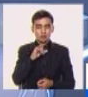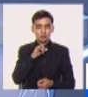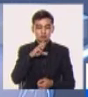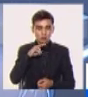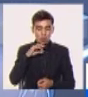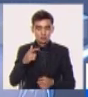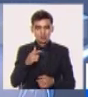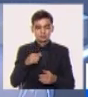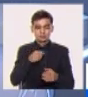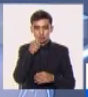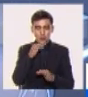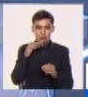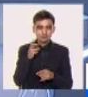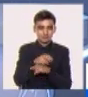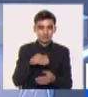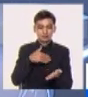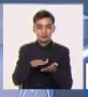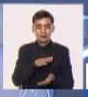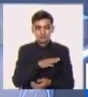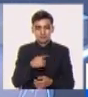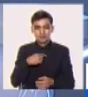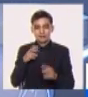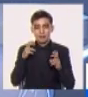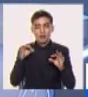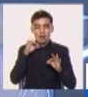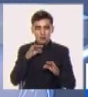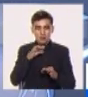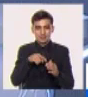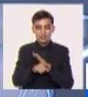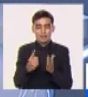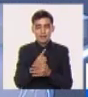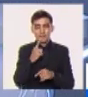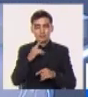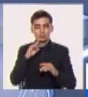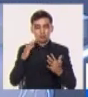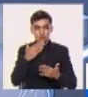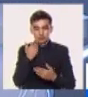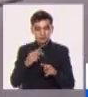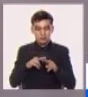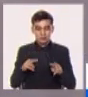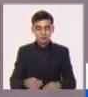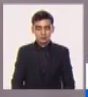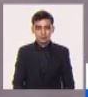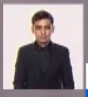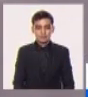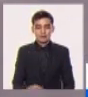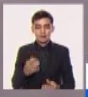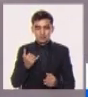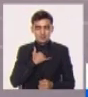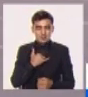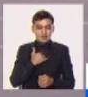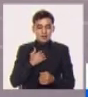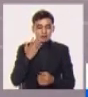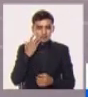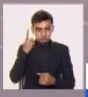запретило сотрудникам давать интервью по этой теме. А ведь это не единичный случаи попустительства. К нам каждый день